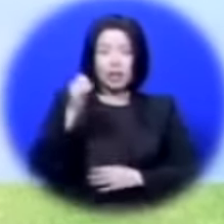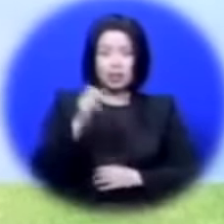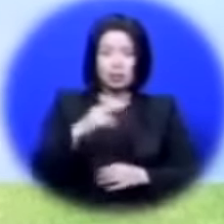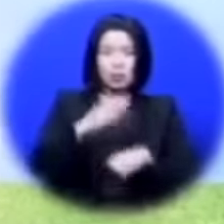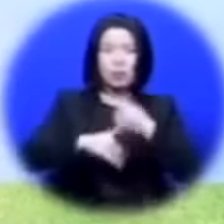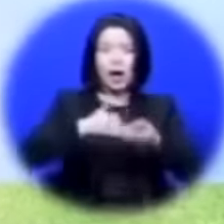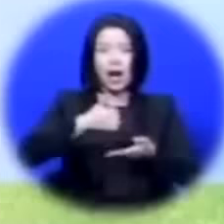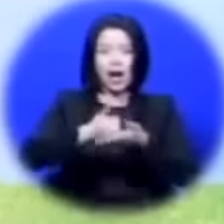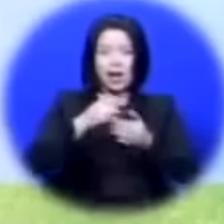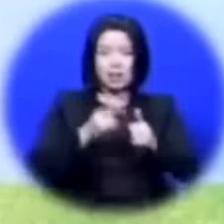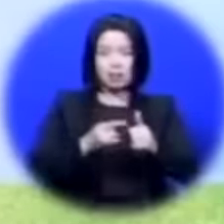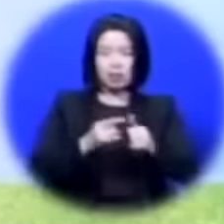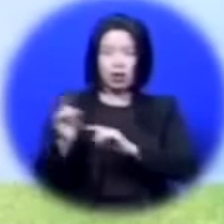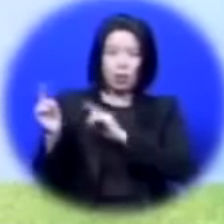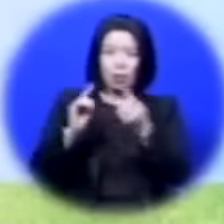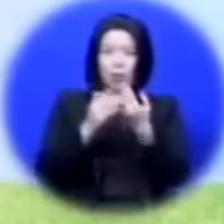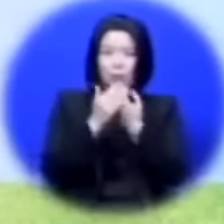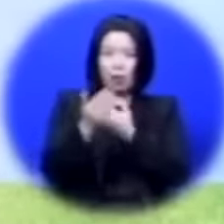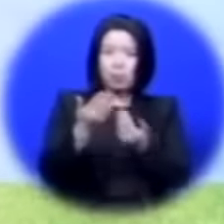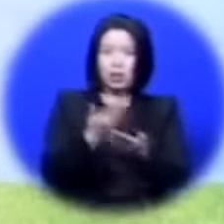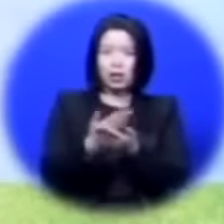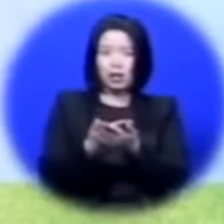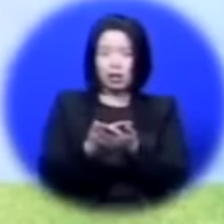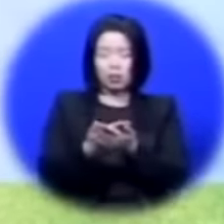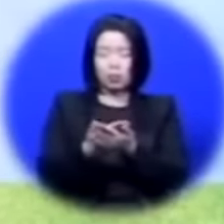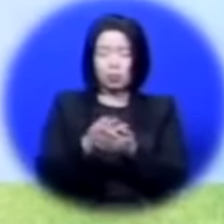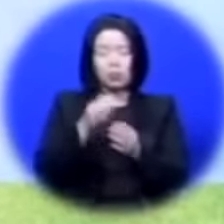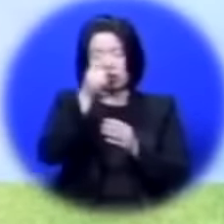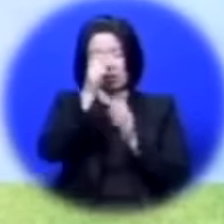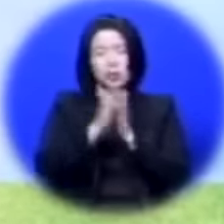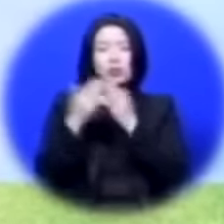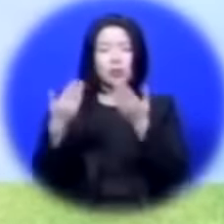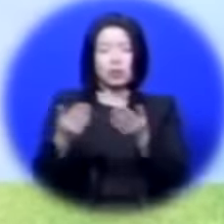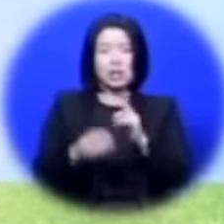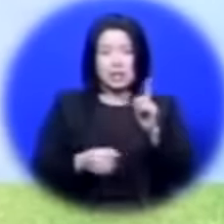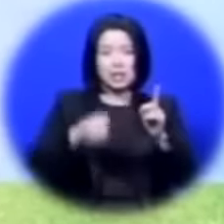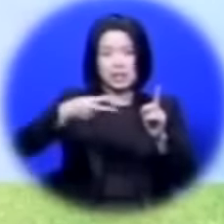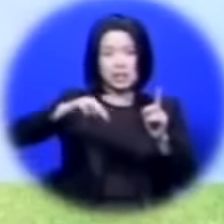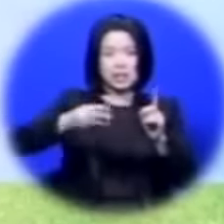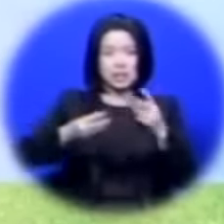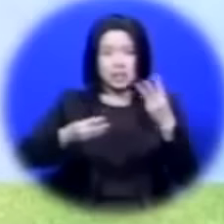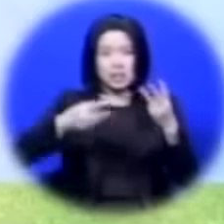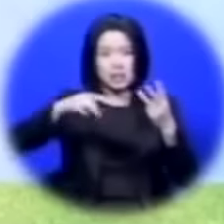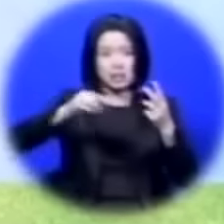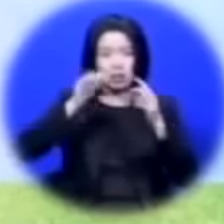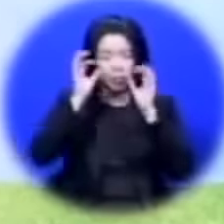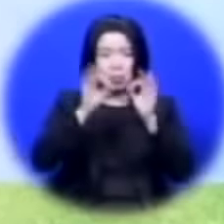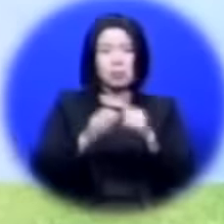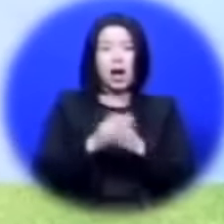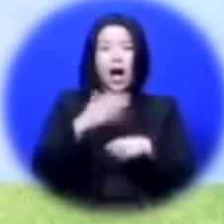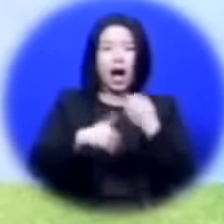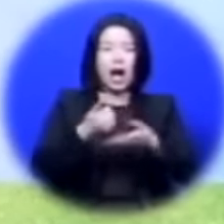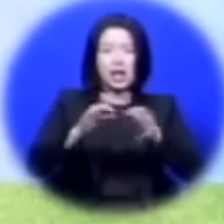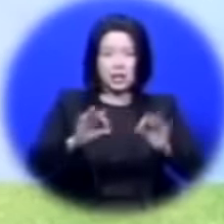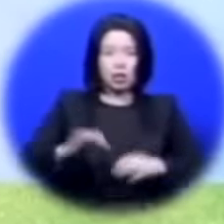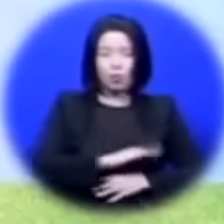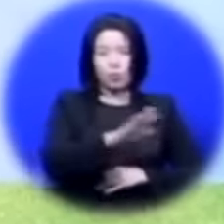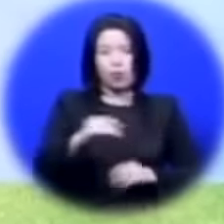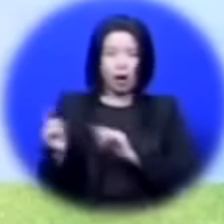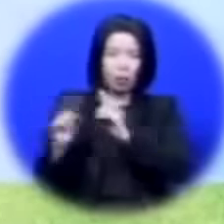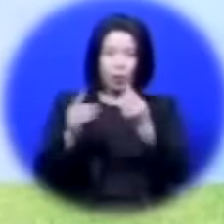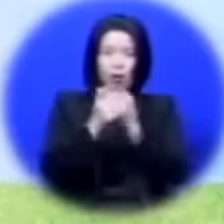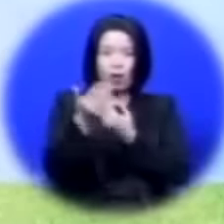하나님께 회복시켜 주시기를 간구합니다 1절 2절에 보면 하나님 이제는 우리를 회복시켜